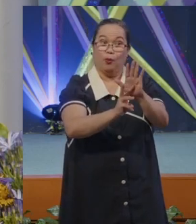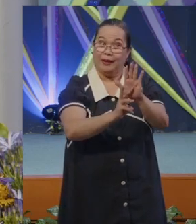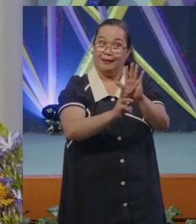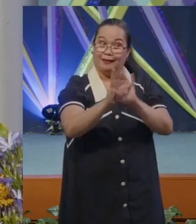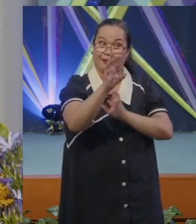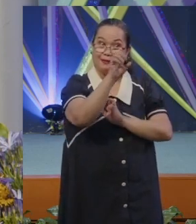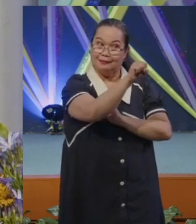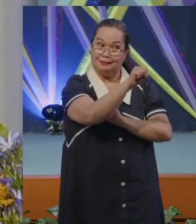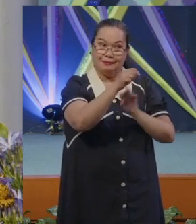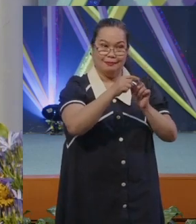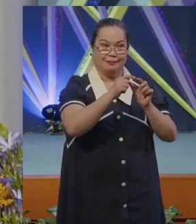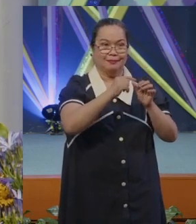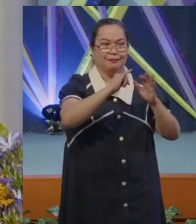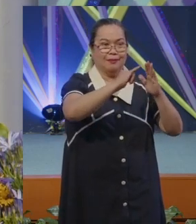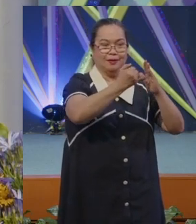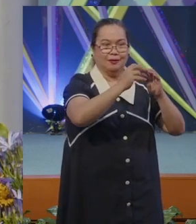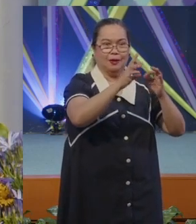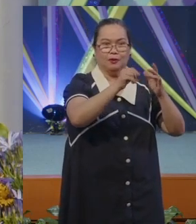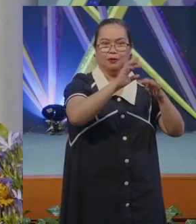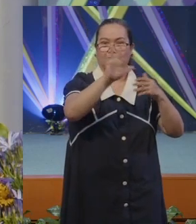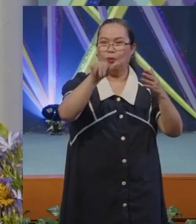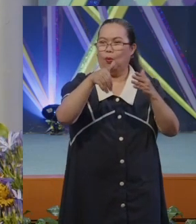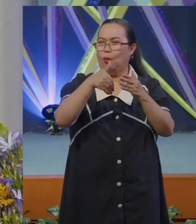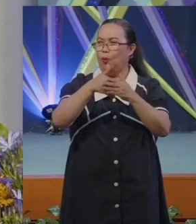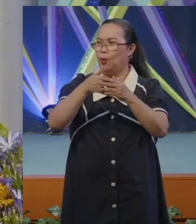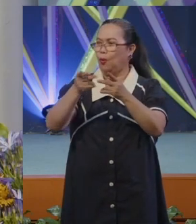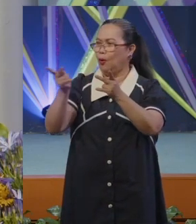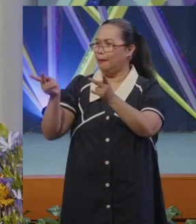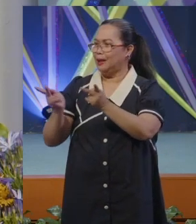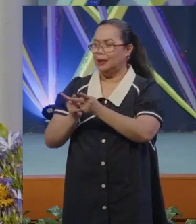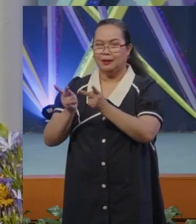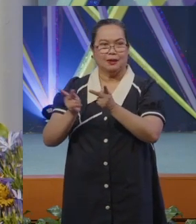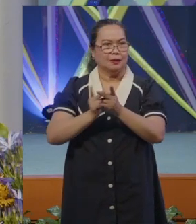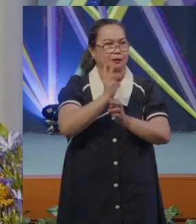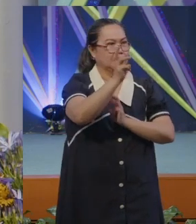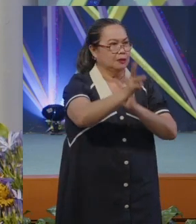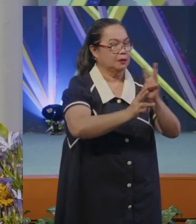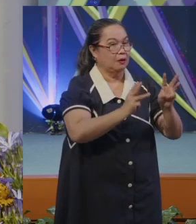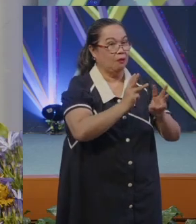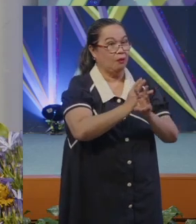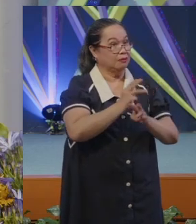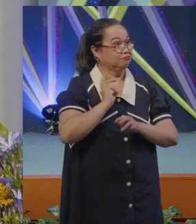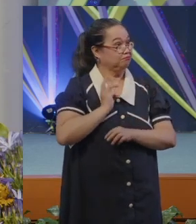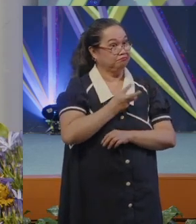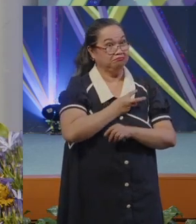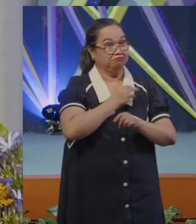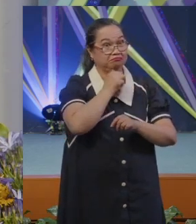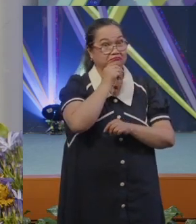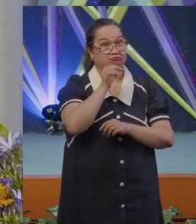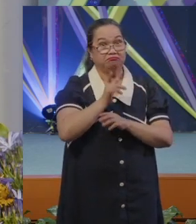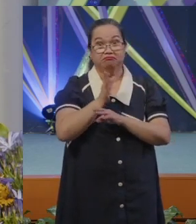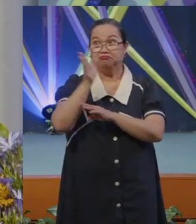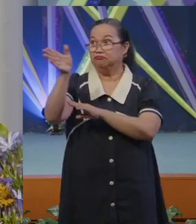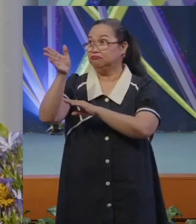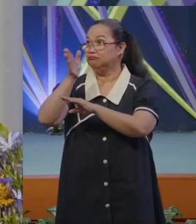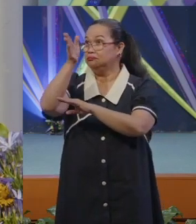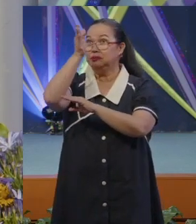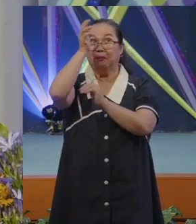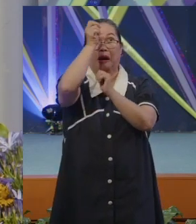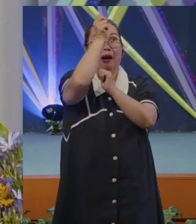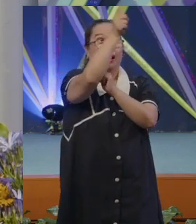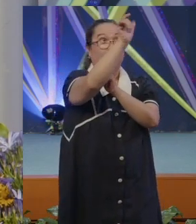Judea, in Samaria, and to the uttermost parts of the world. Hindi natin kailangan magpunta sa uttermost parts of the